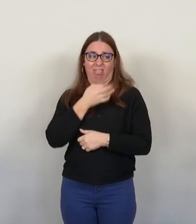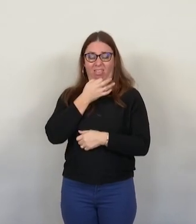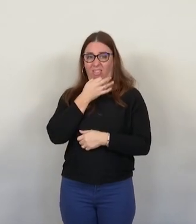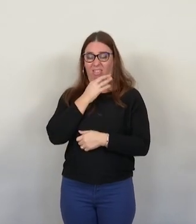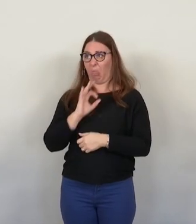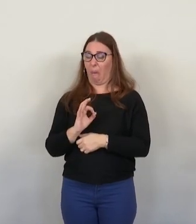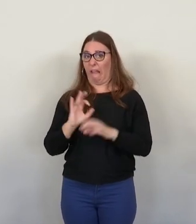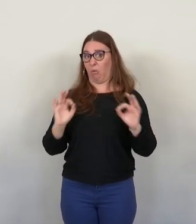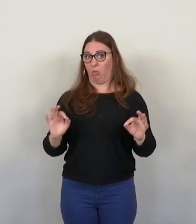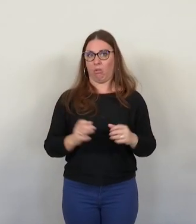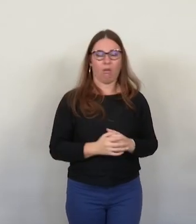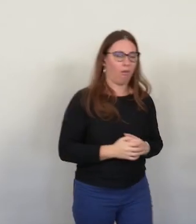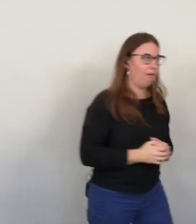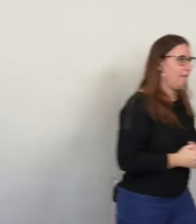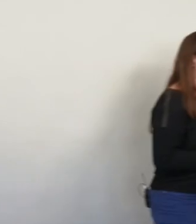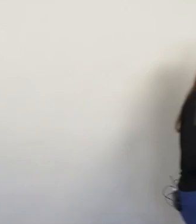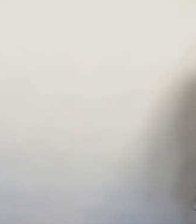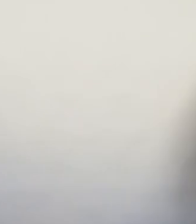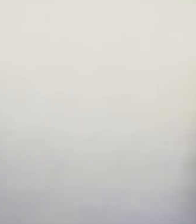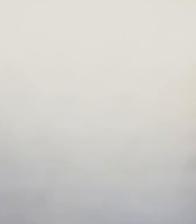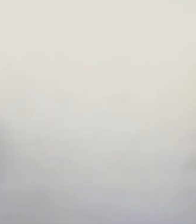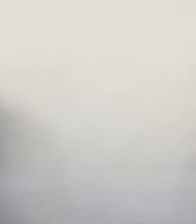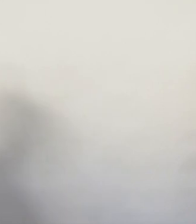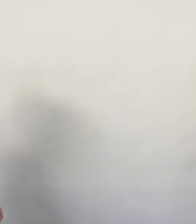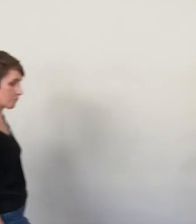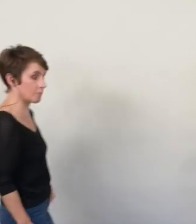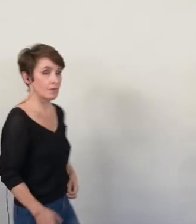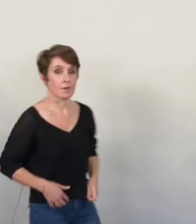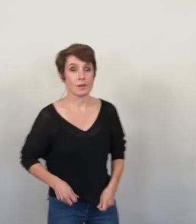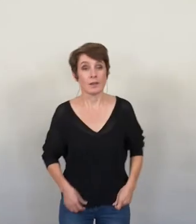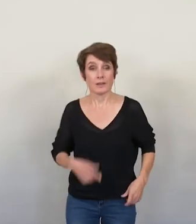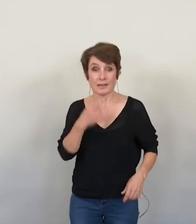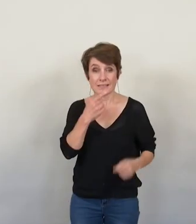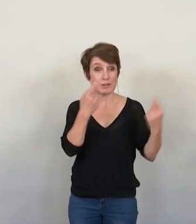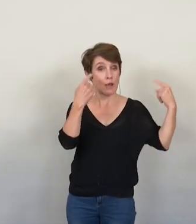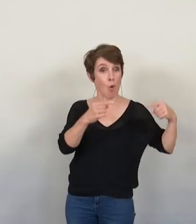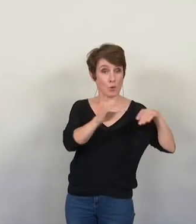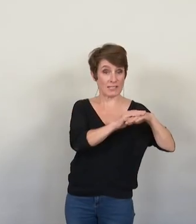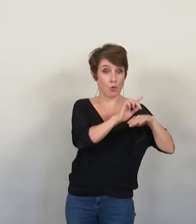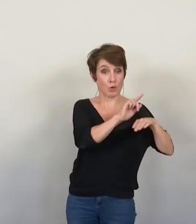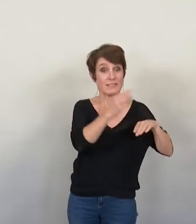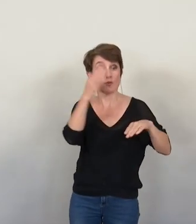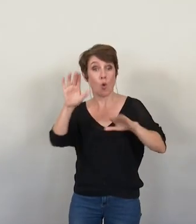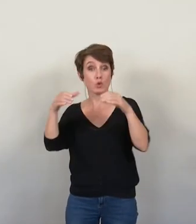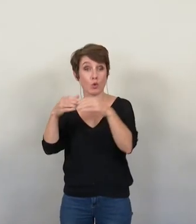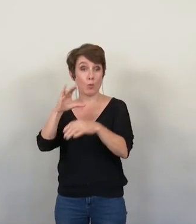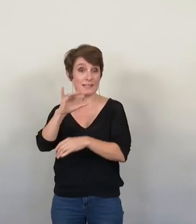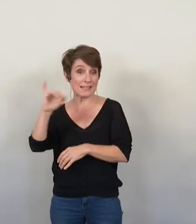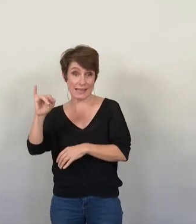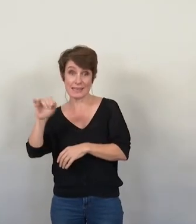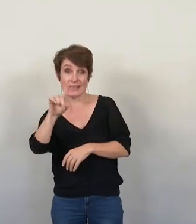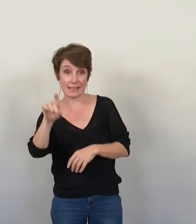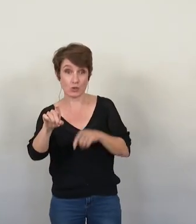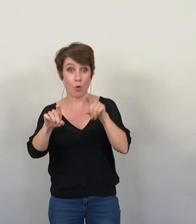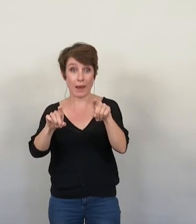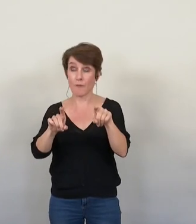toilettes à croire que lorsque la question vient de quelqu'un d'autre que l'opposition vous structurez vos réponses alors je je solliciterai peut-être ê les CCI pour